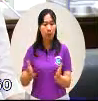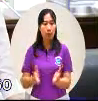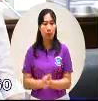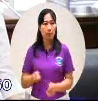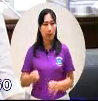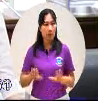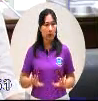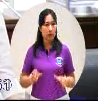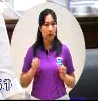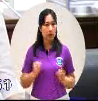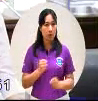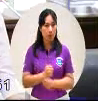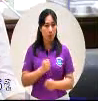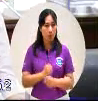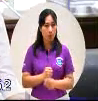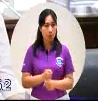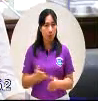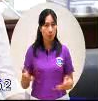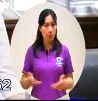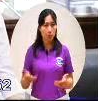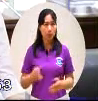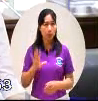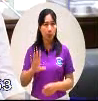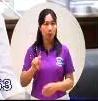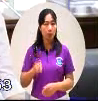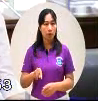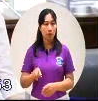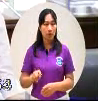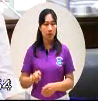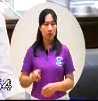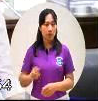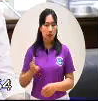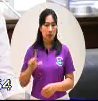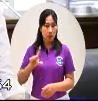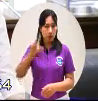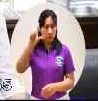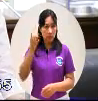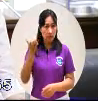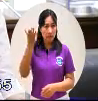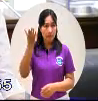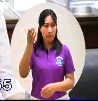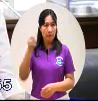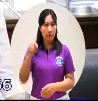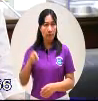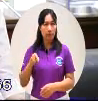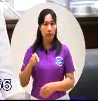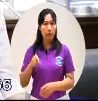它在施工那么在上方这边有土石就是